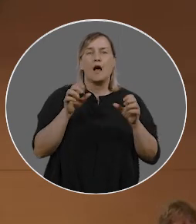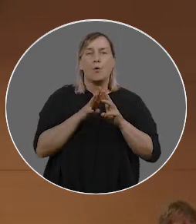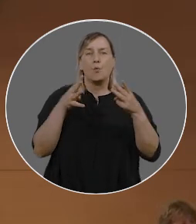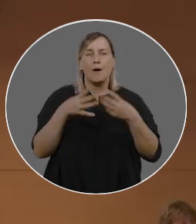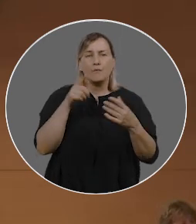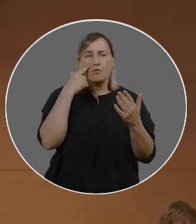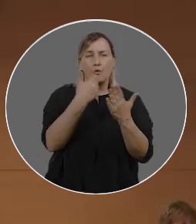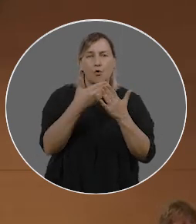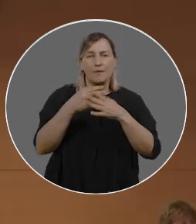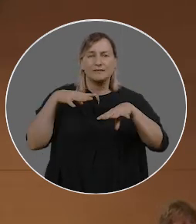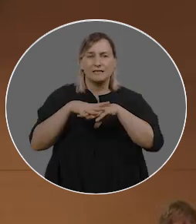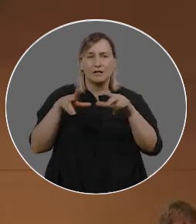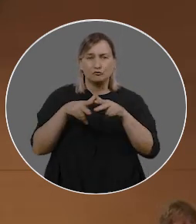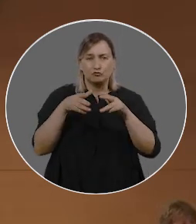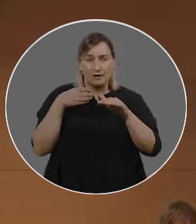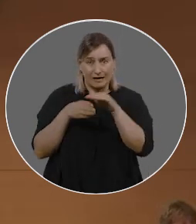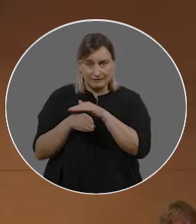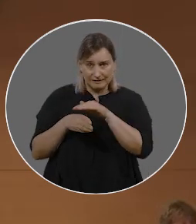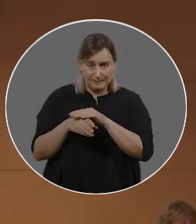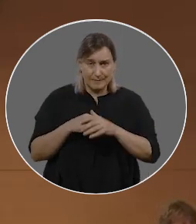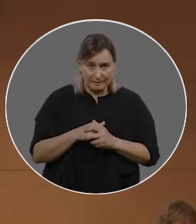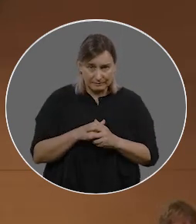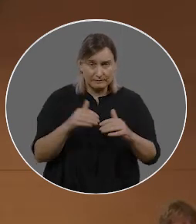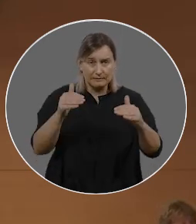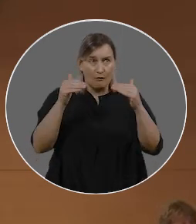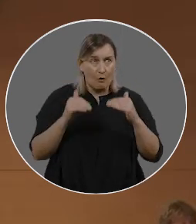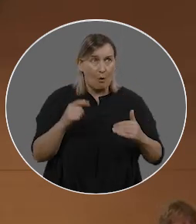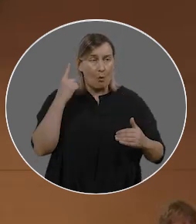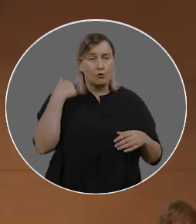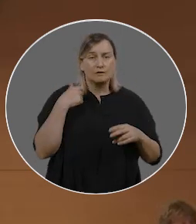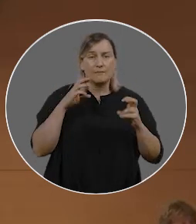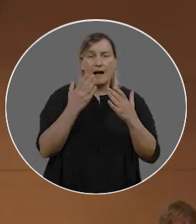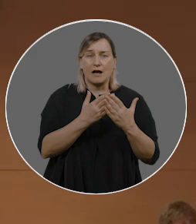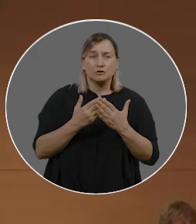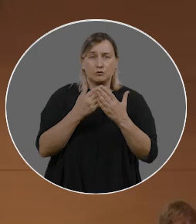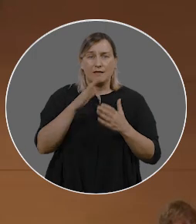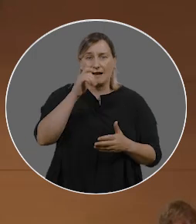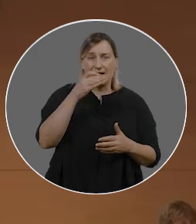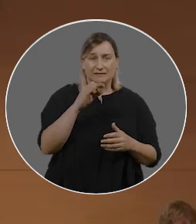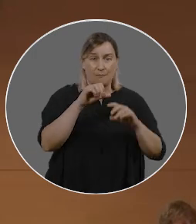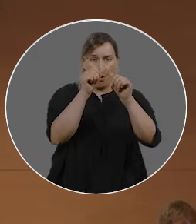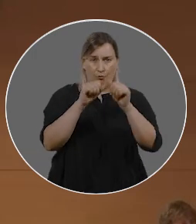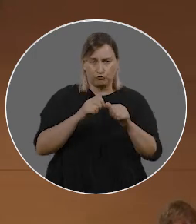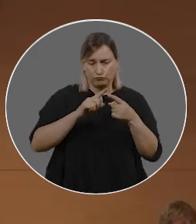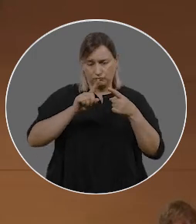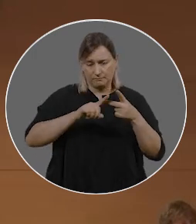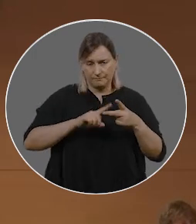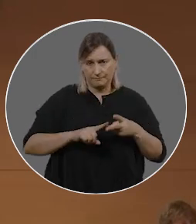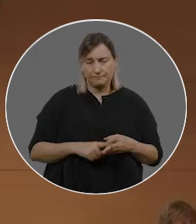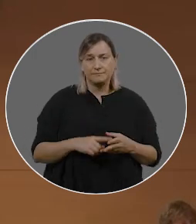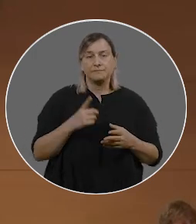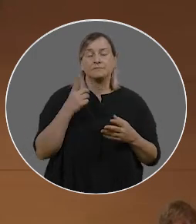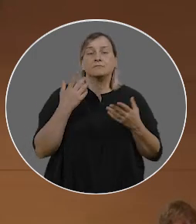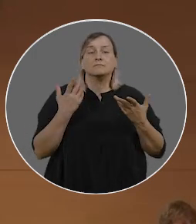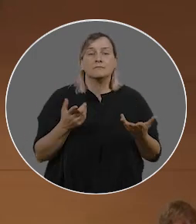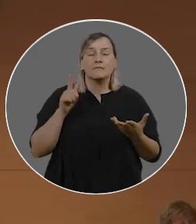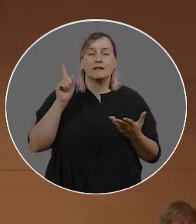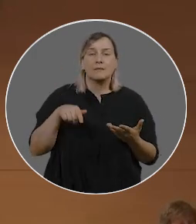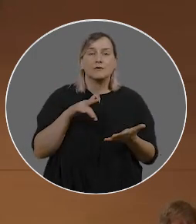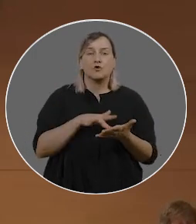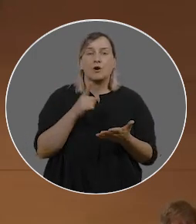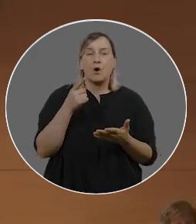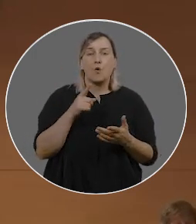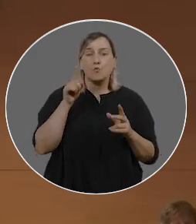sobre webs i documents i xarxes socials accessibles, un sobre estudis de cas, això són mòduls,